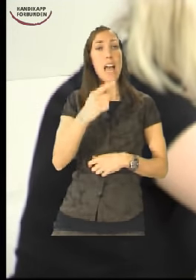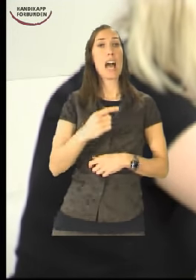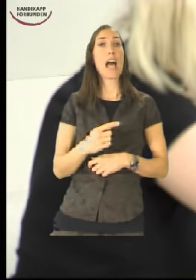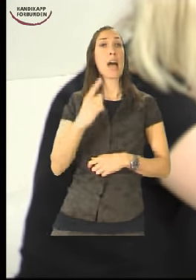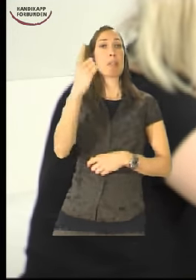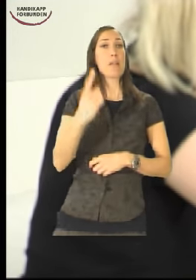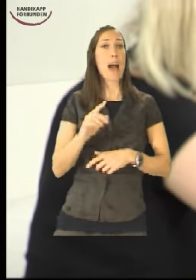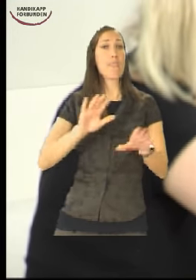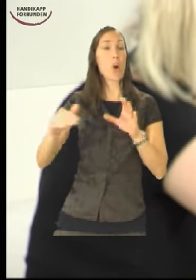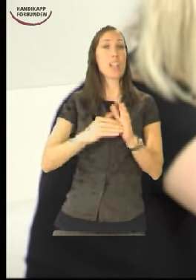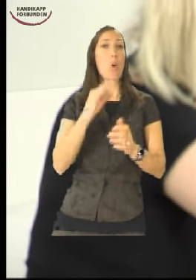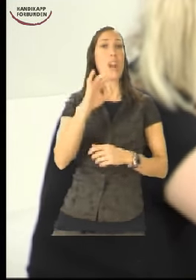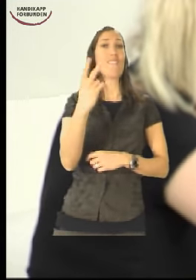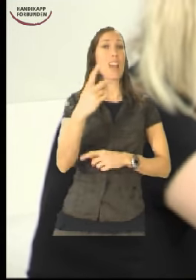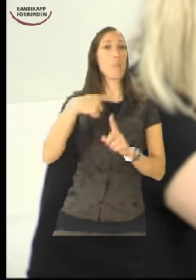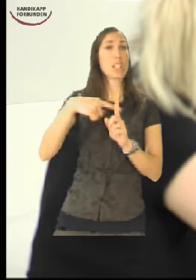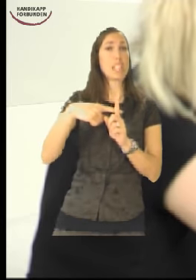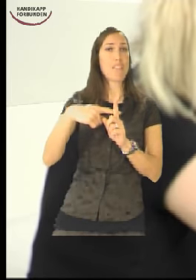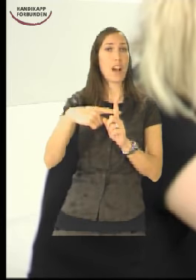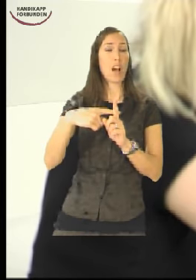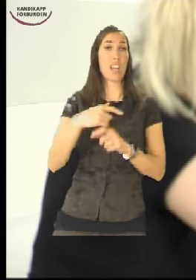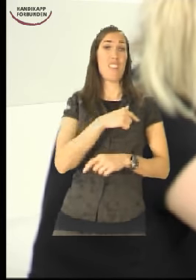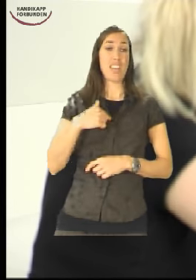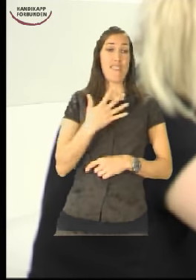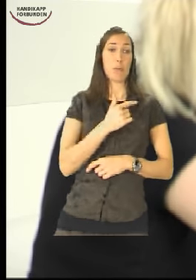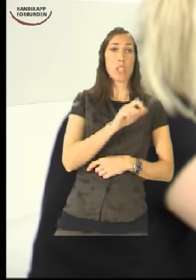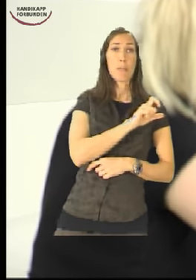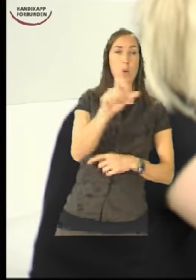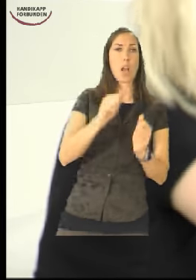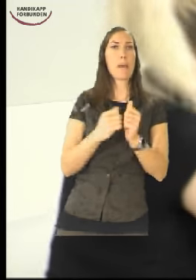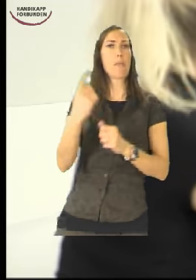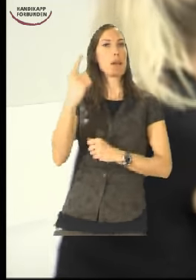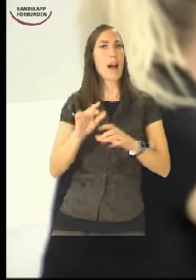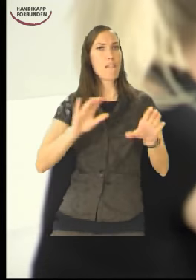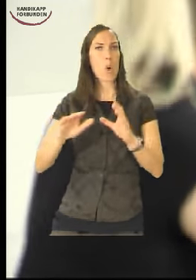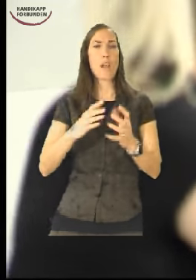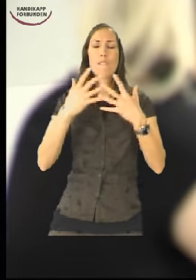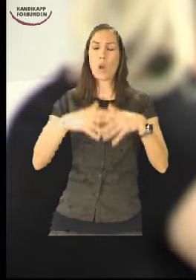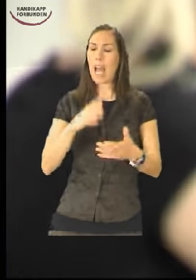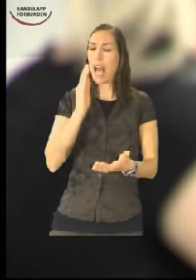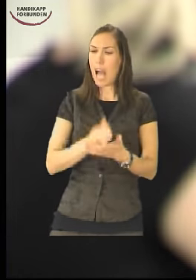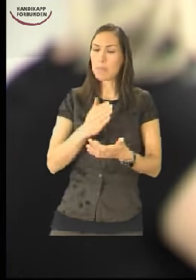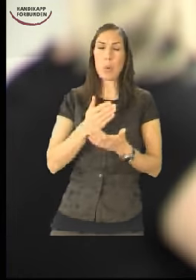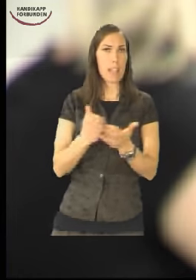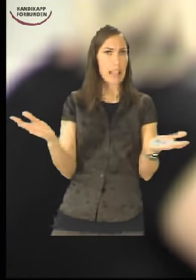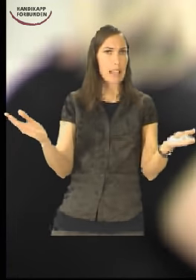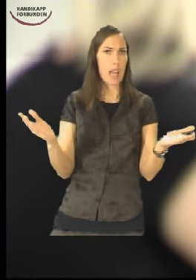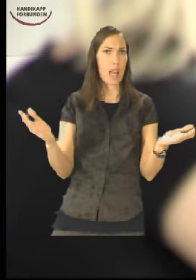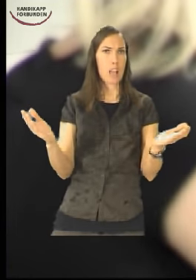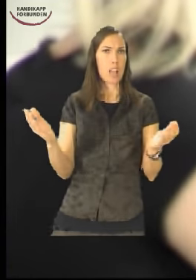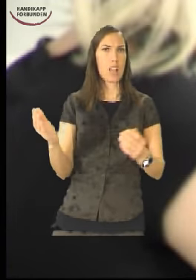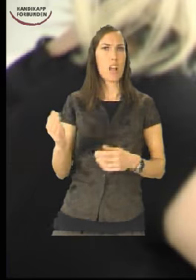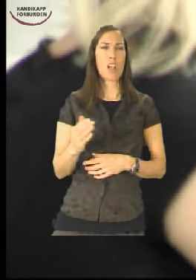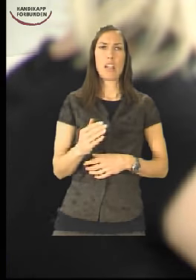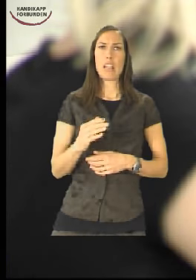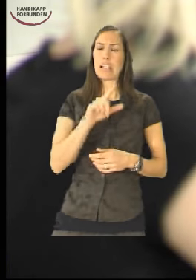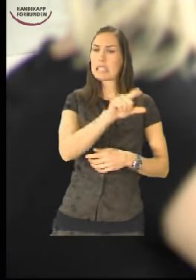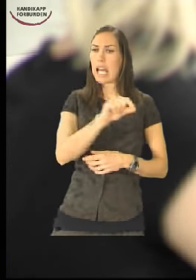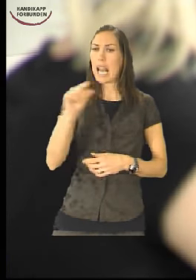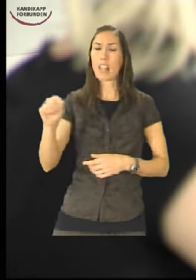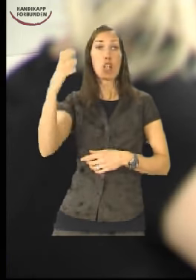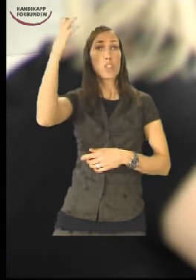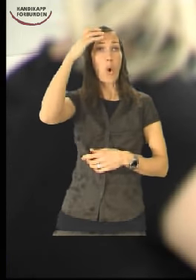för HIV-positiva, vi är kanske bara 5000, men primärvården fungerar absolut inte. Det är få undantag, det är Stockholm, Göteborg och